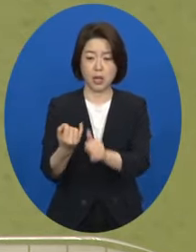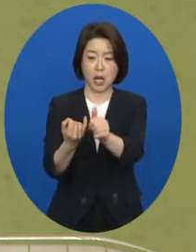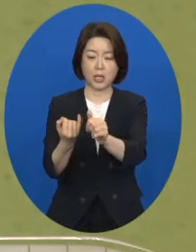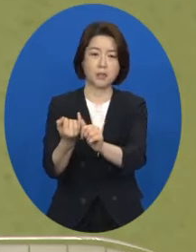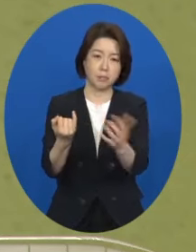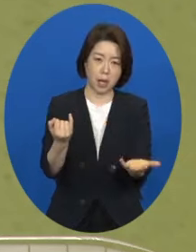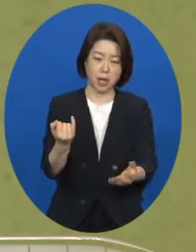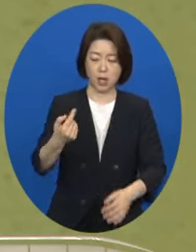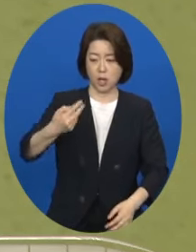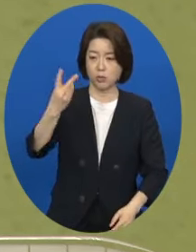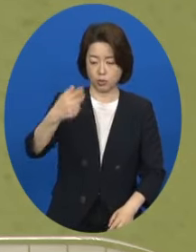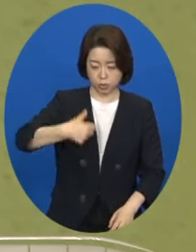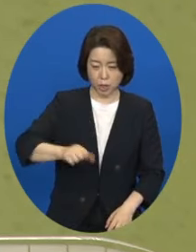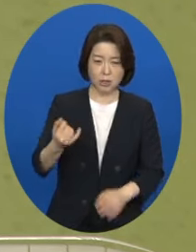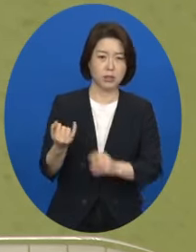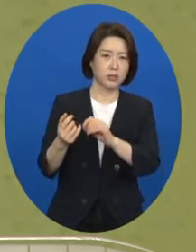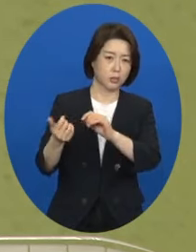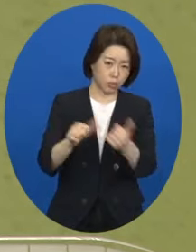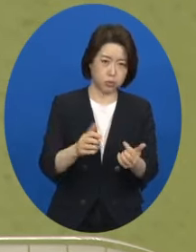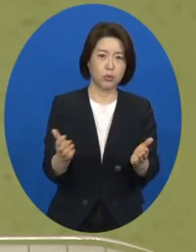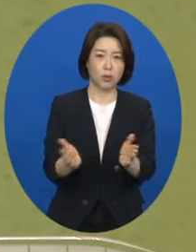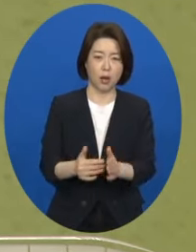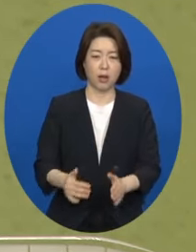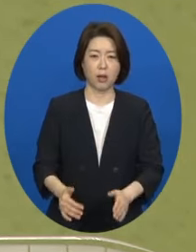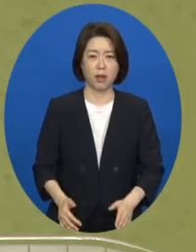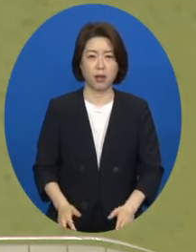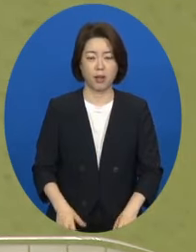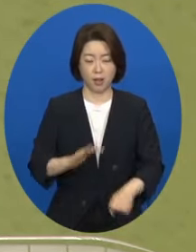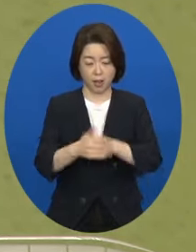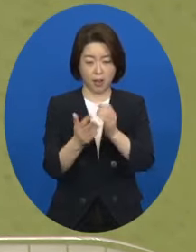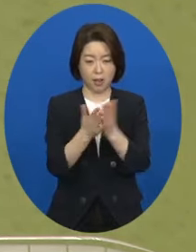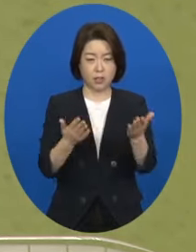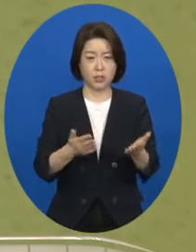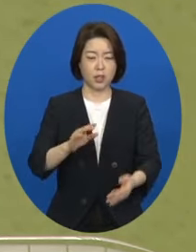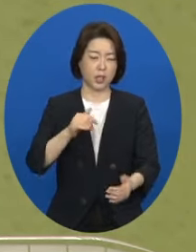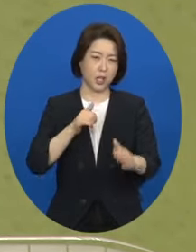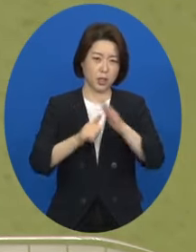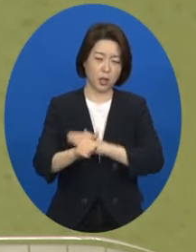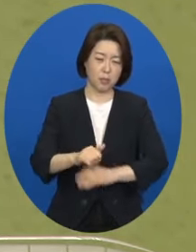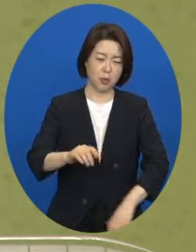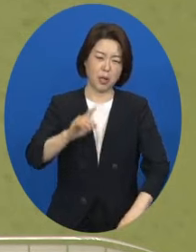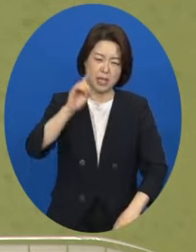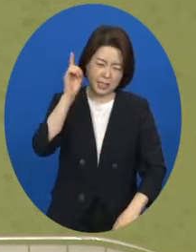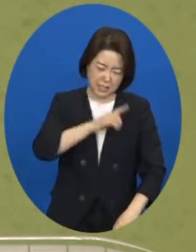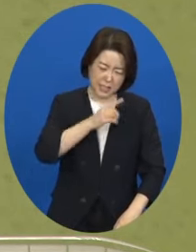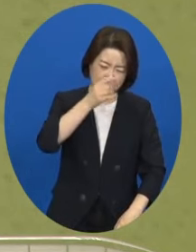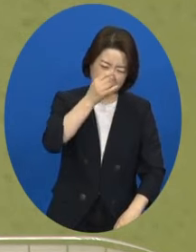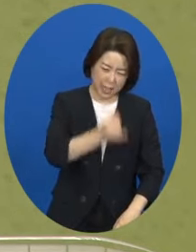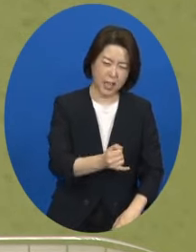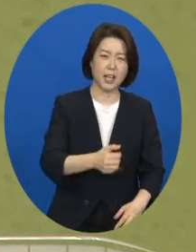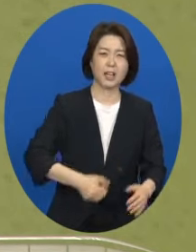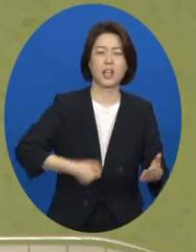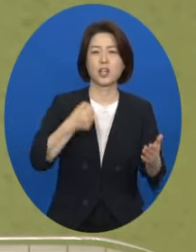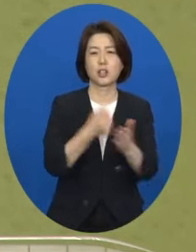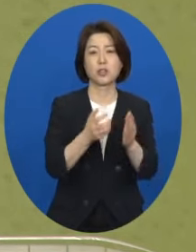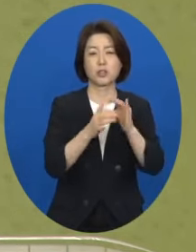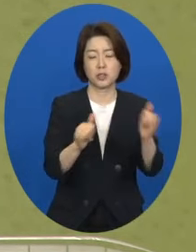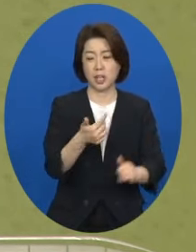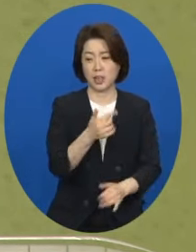다 죽습니다. 성경의 대표적인 최악의 결정 중 하나예요. 나오미의 이 이사, 이주.